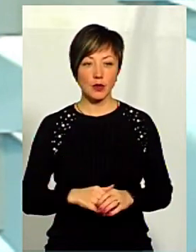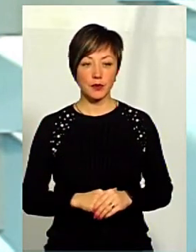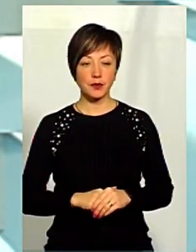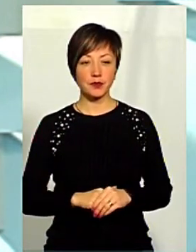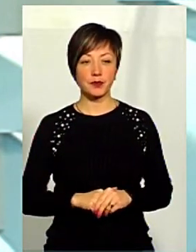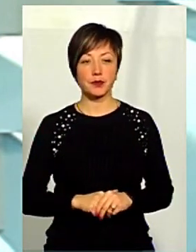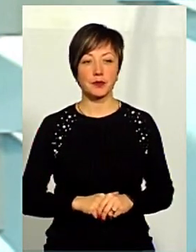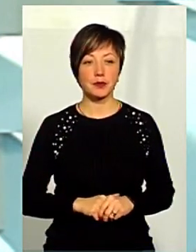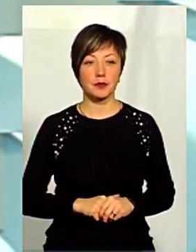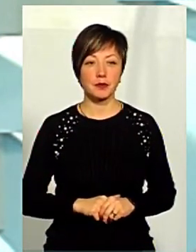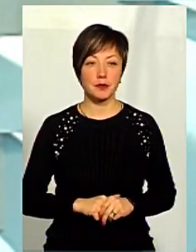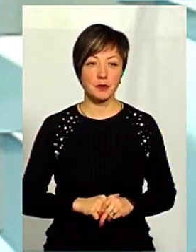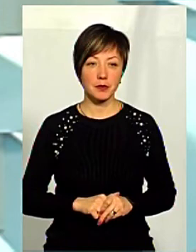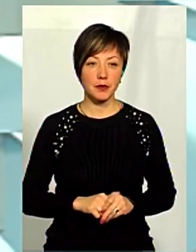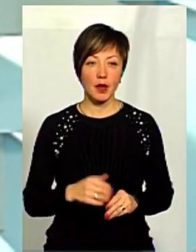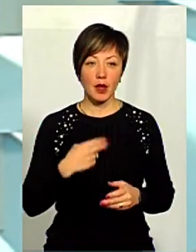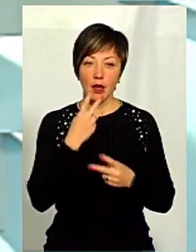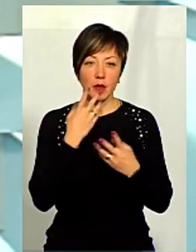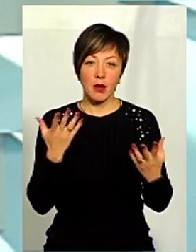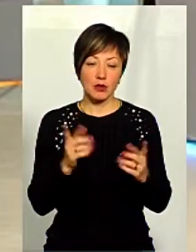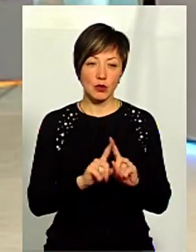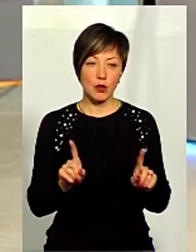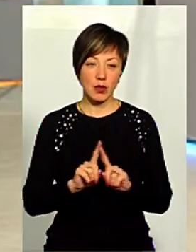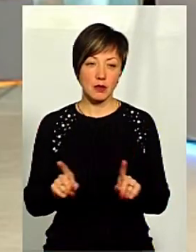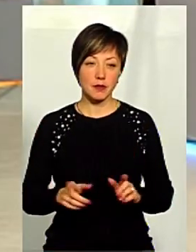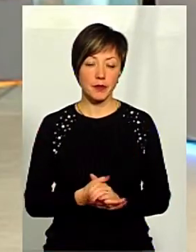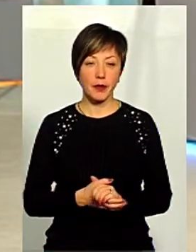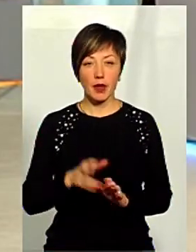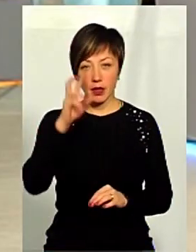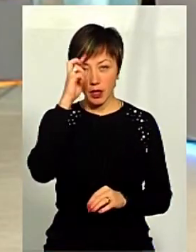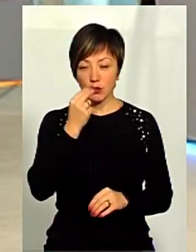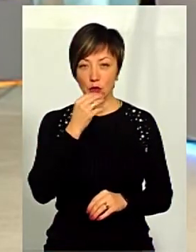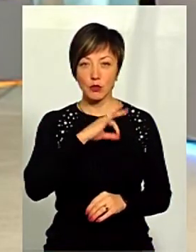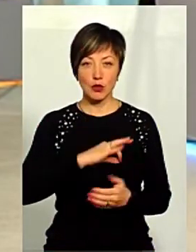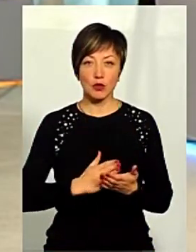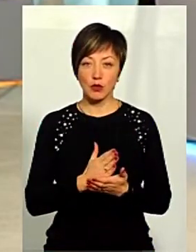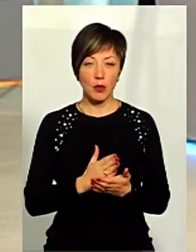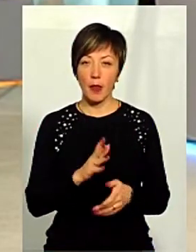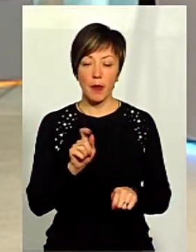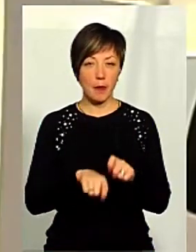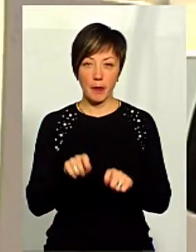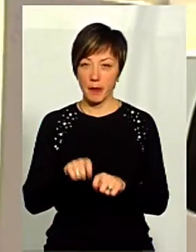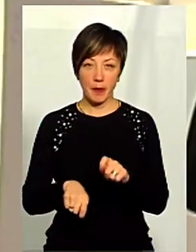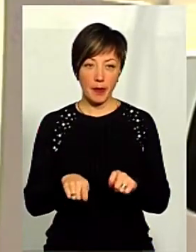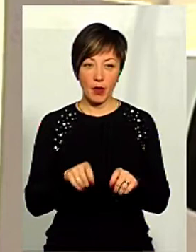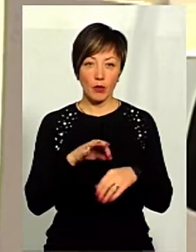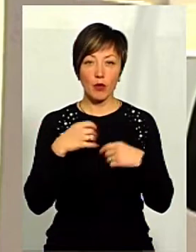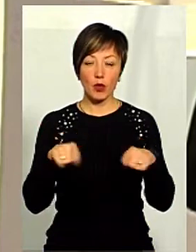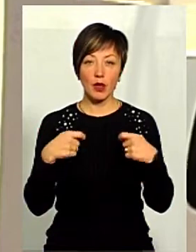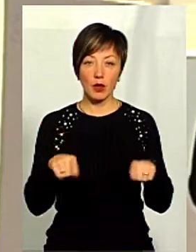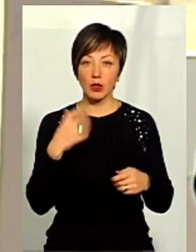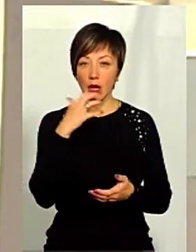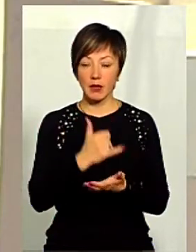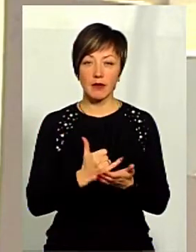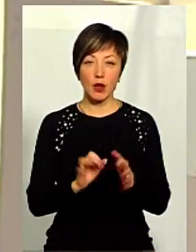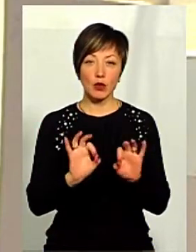власне, я теж не бачу якихось нюансів. Держпродспоживслужба не проводить планових перевірок підприємців, які продають